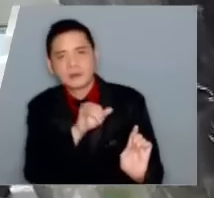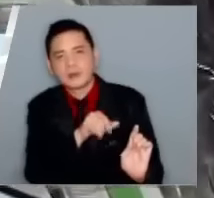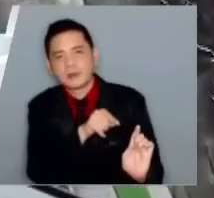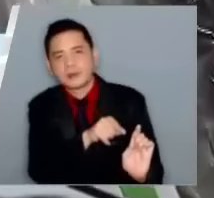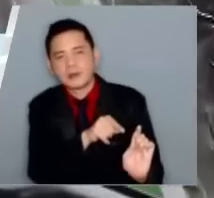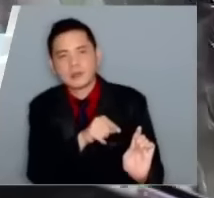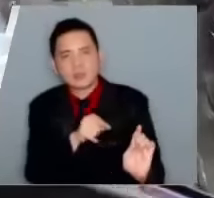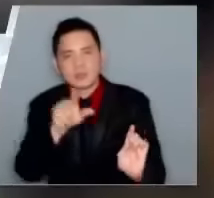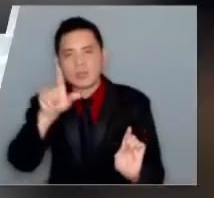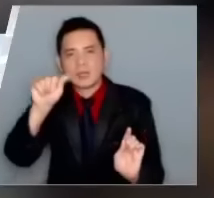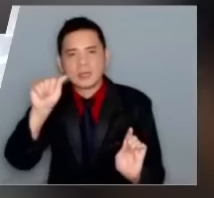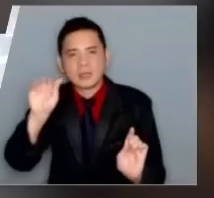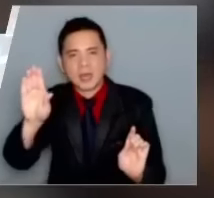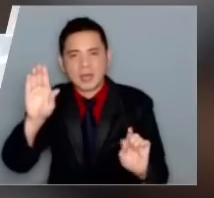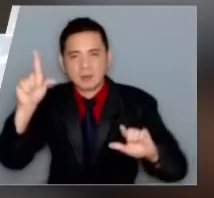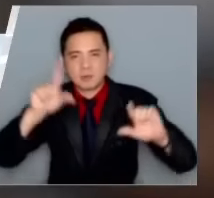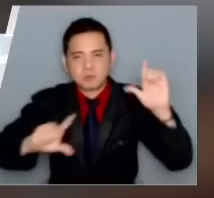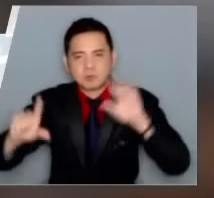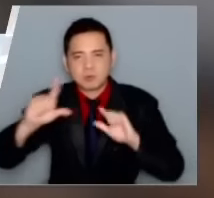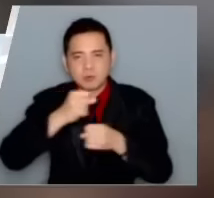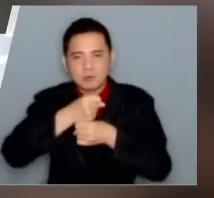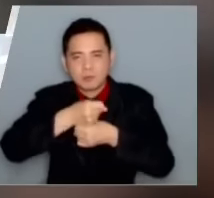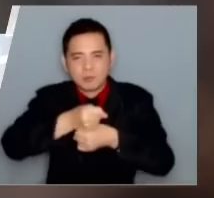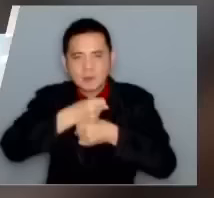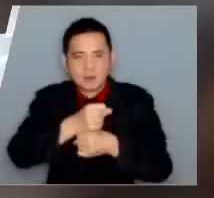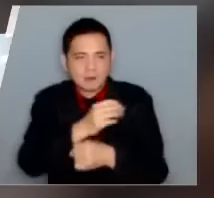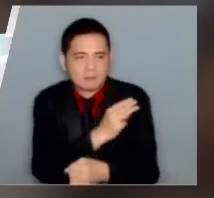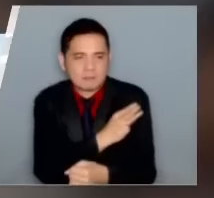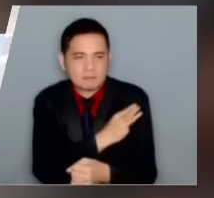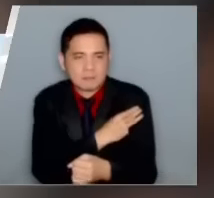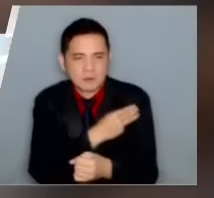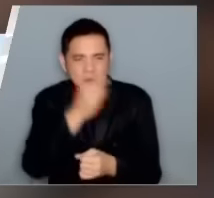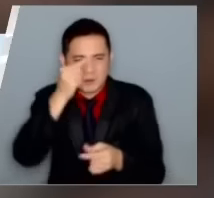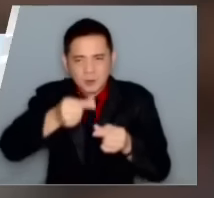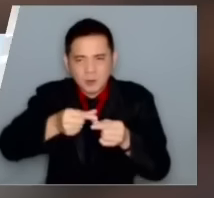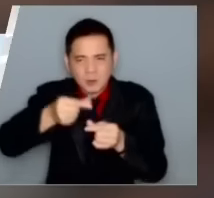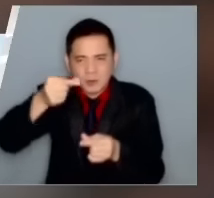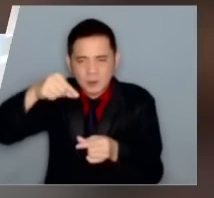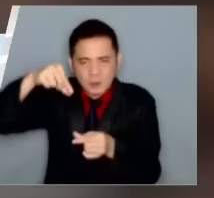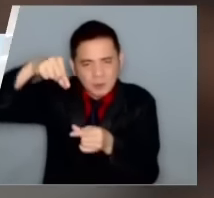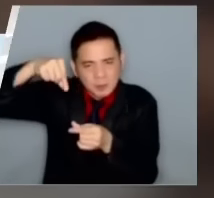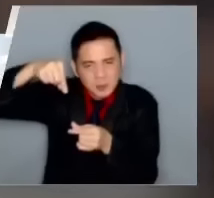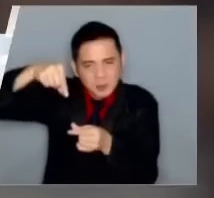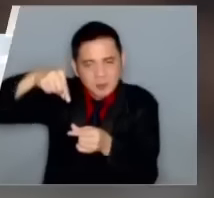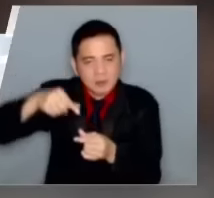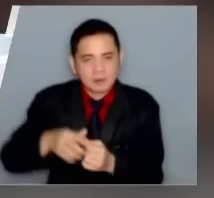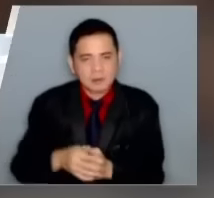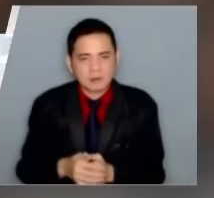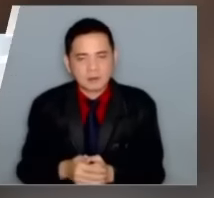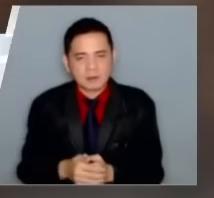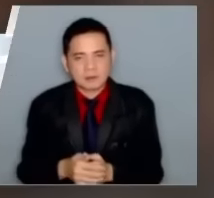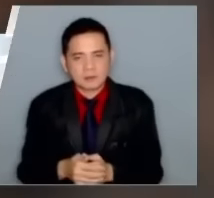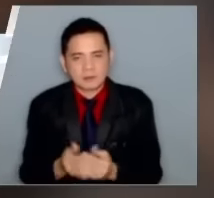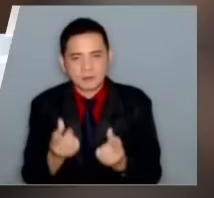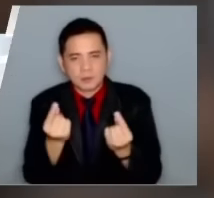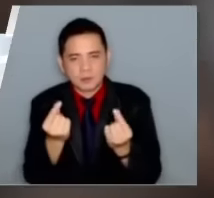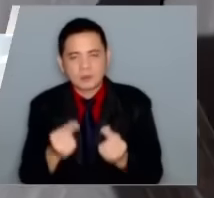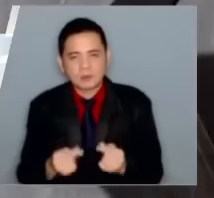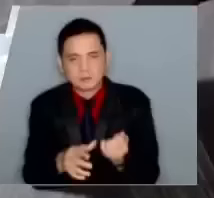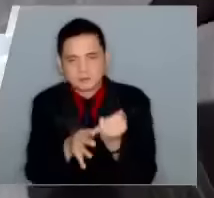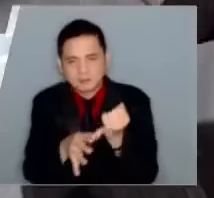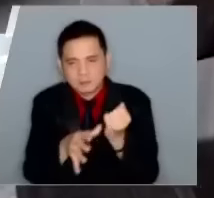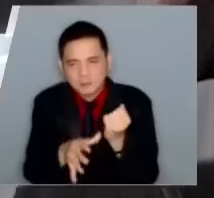paggawa ng marihuana. Sumalubong din sa kanila ang masangsang na amoy mula sa mga dumi ng aso at pusa hanggang sa mga expired na